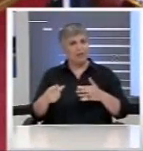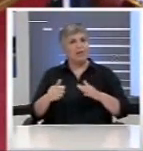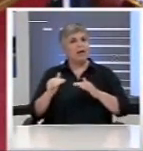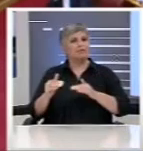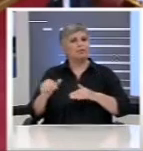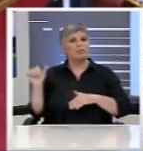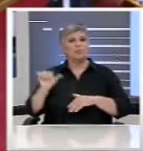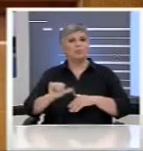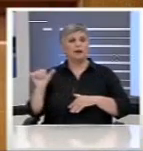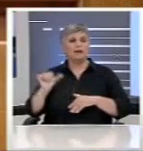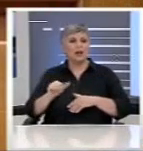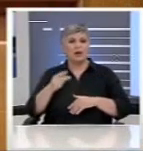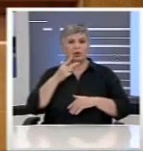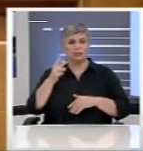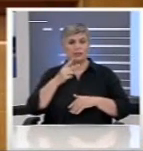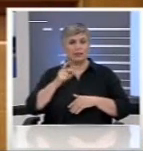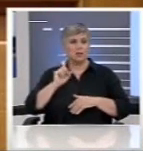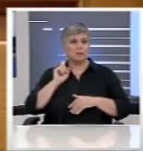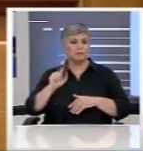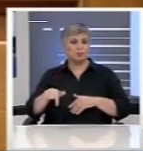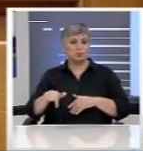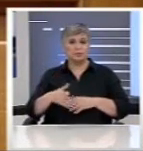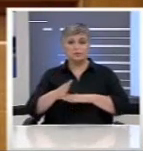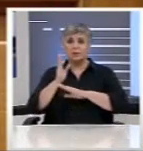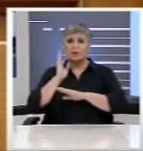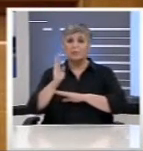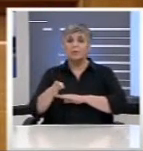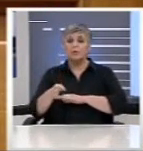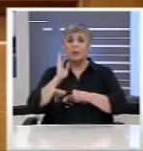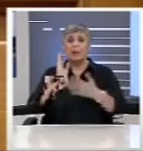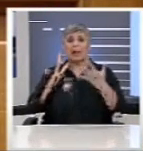παραβάσεων, τα βεβαιωθέντα πρόστιμα ανέρχονται σε